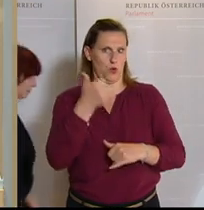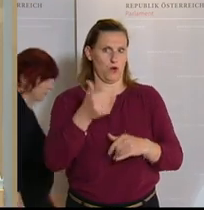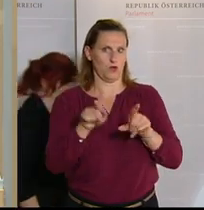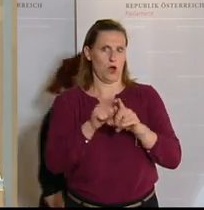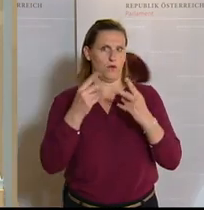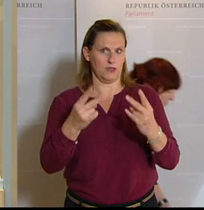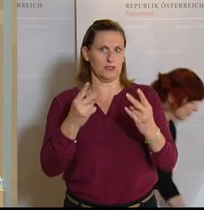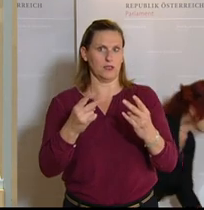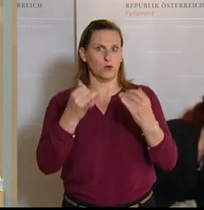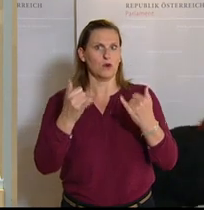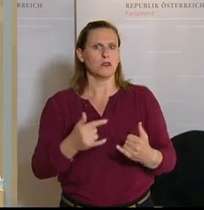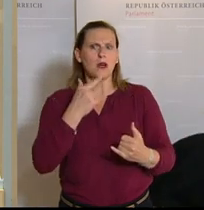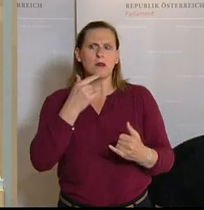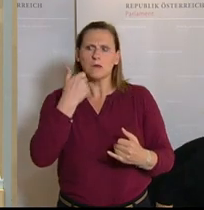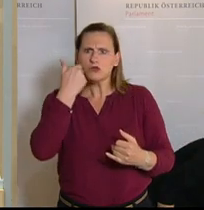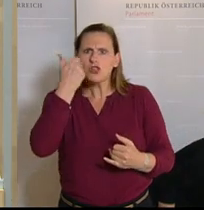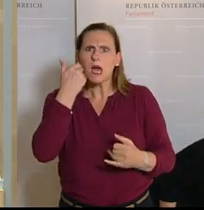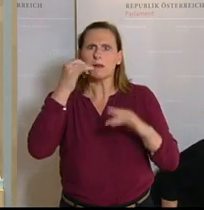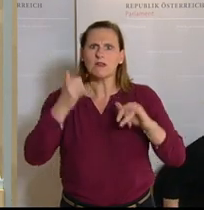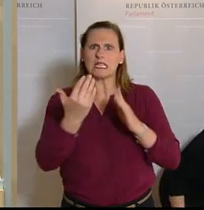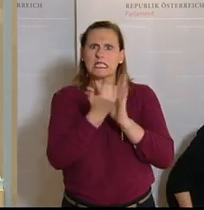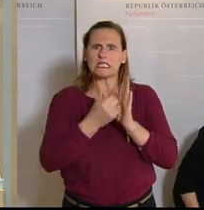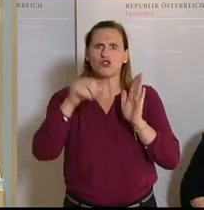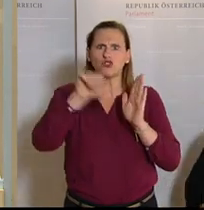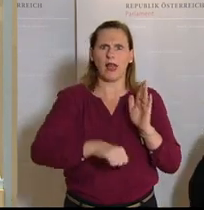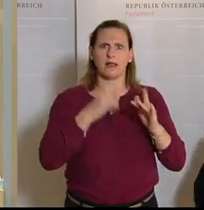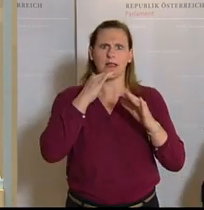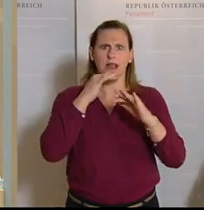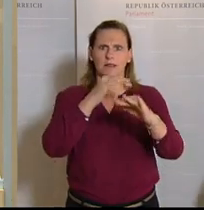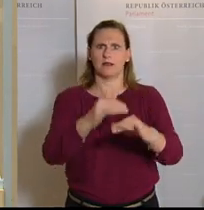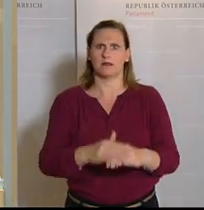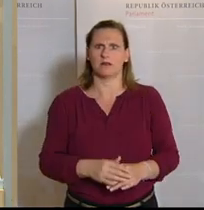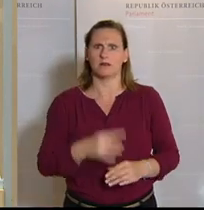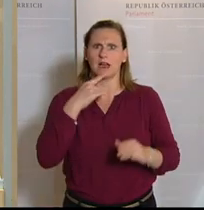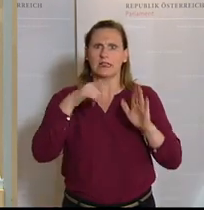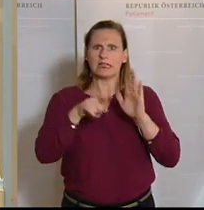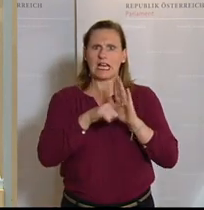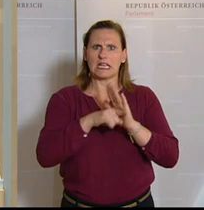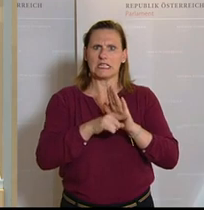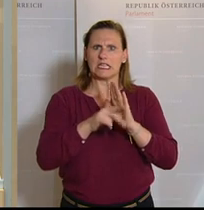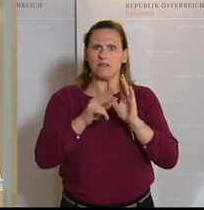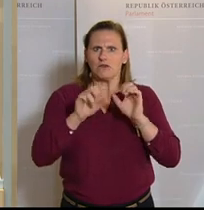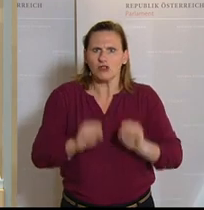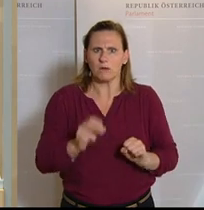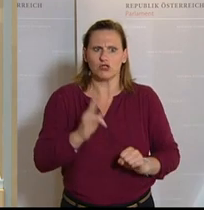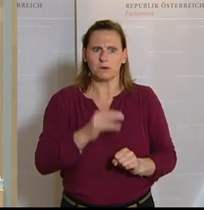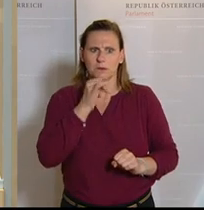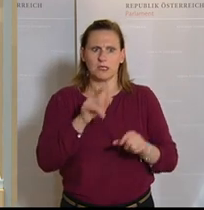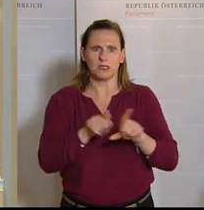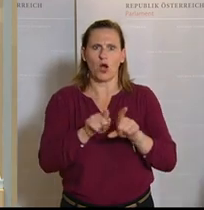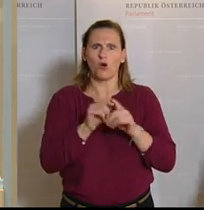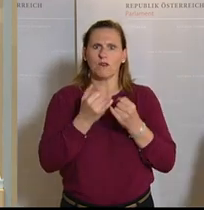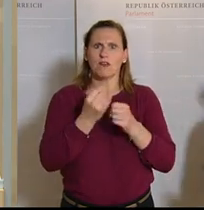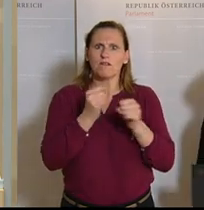Und hier ganz ehrlich schämen Sie sich auch, wenn Sie dieses Gesetz schlecht reden. Ja, hier geht es, dass Mittelaufstockung zugunsten von freiwilligen